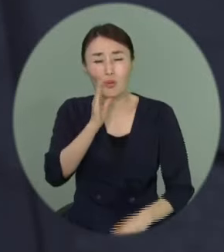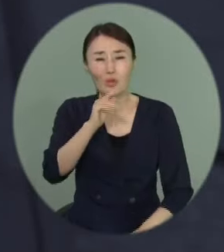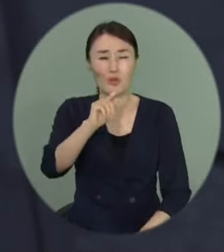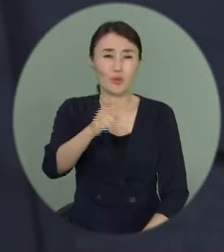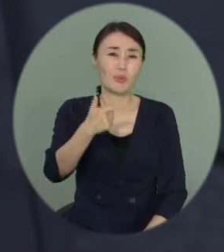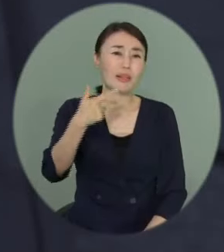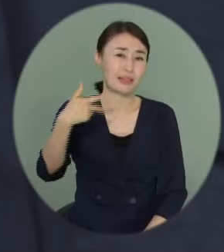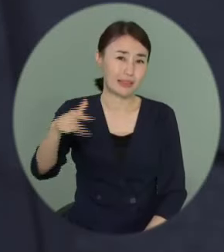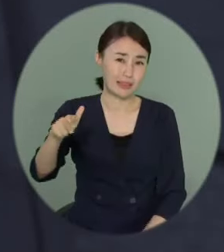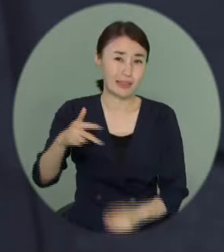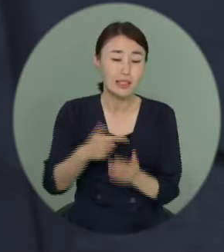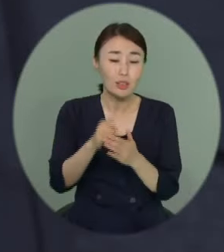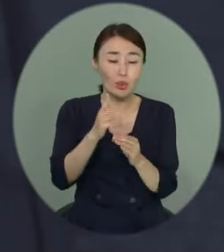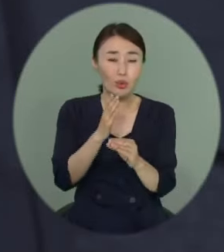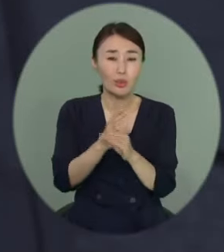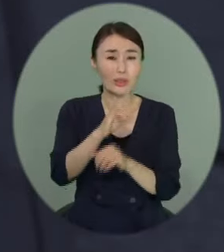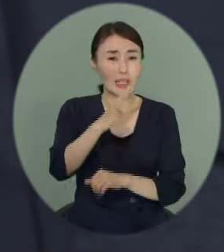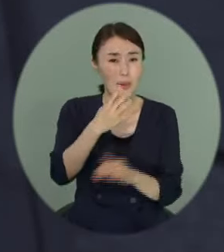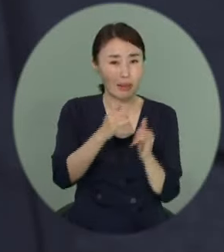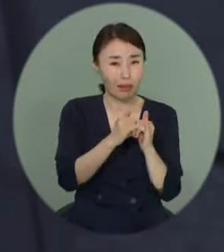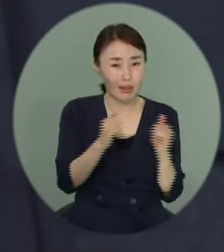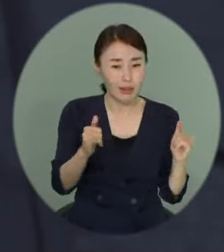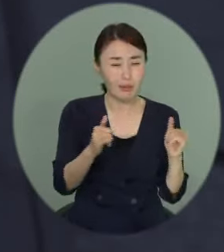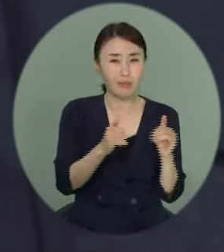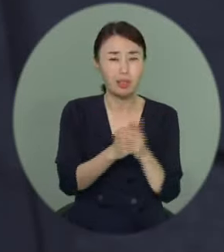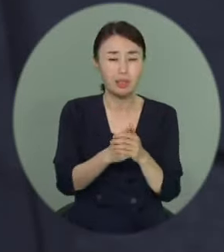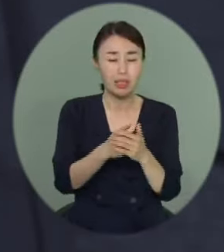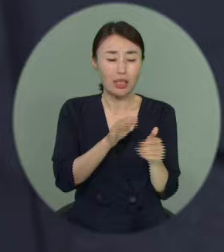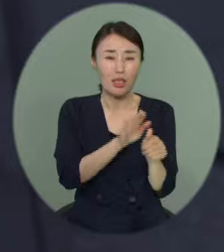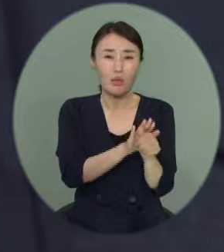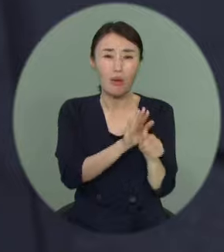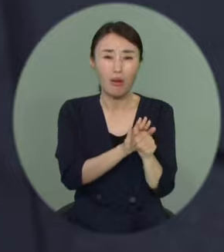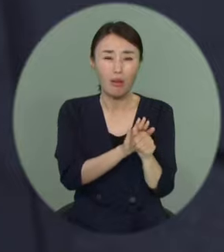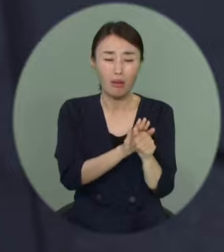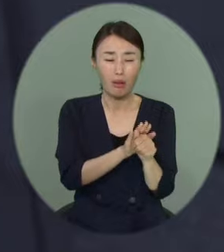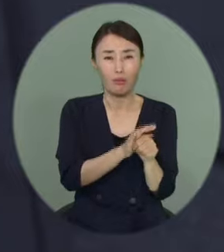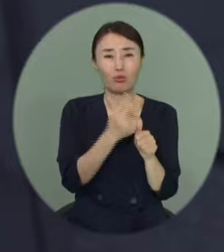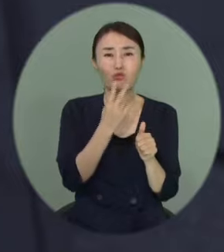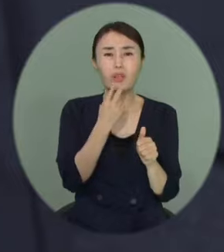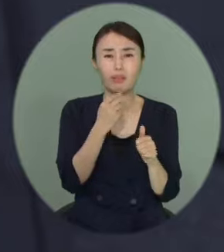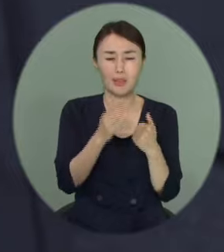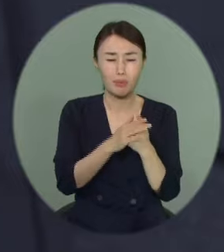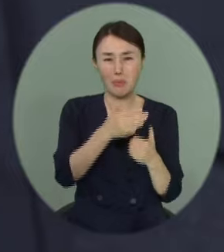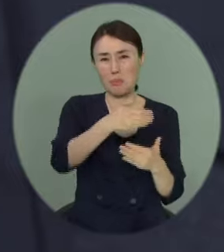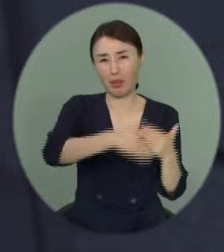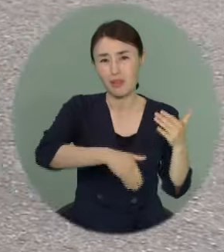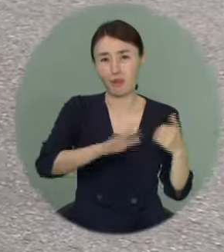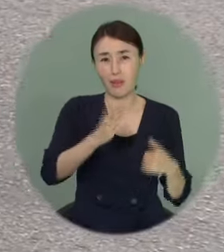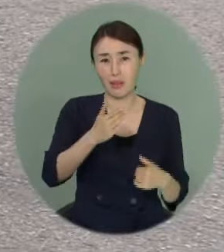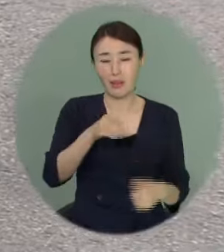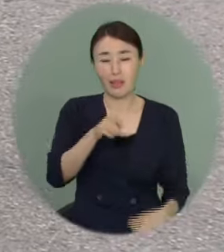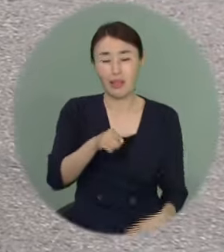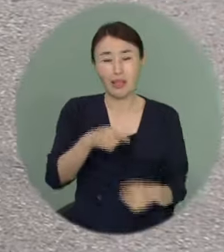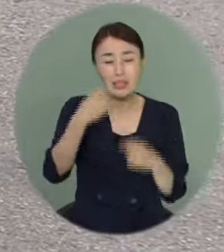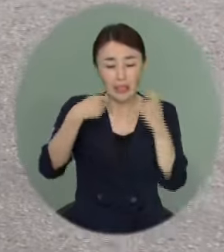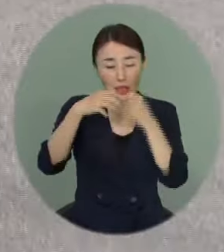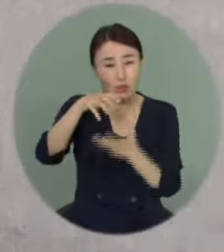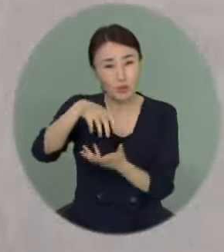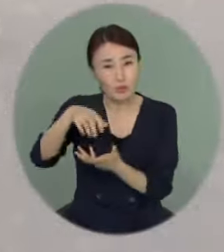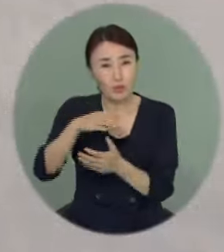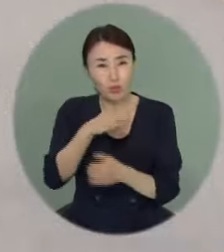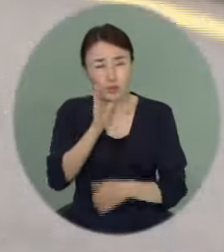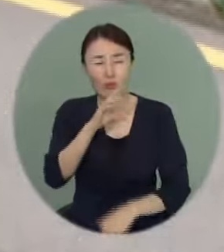607명 이중 400명의 가까운 노인이 지원 대상에서 제외됐습니다 이러다 보니 폐지를 줍는